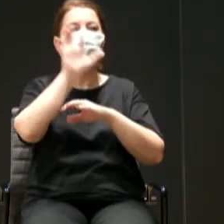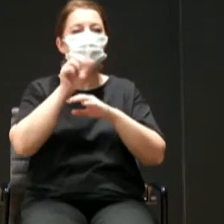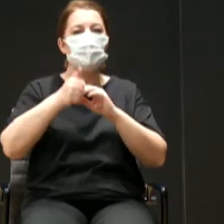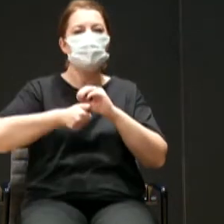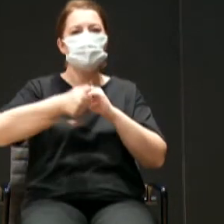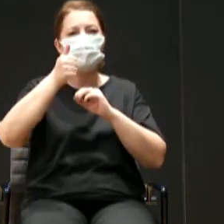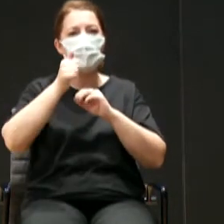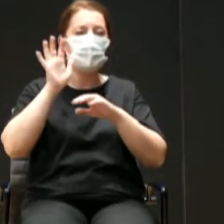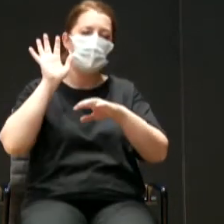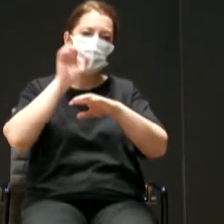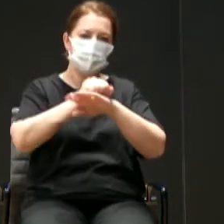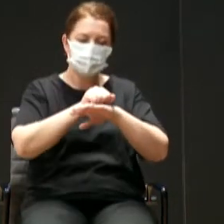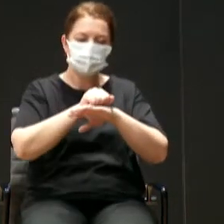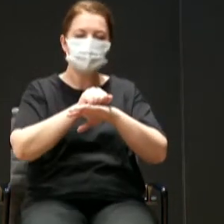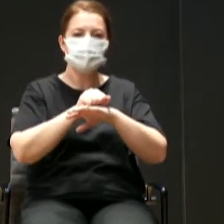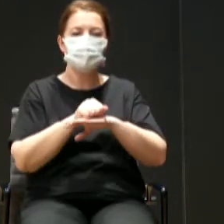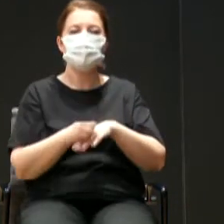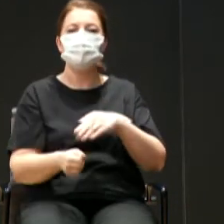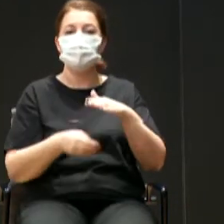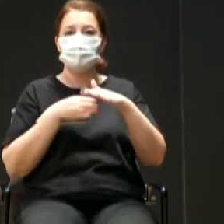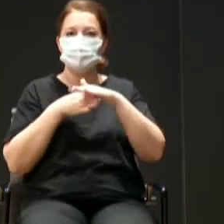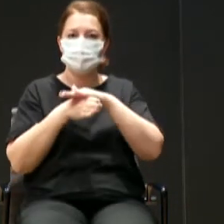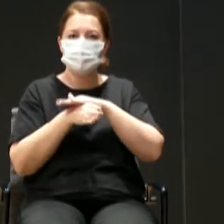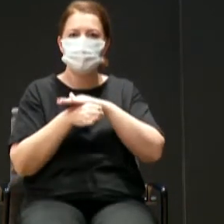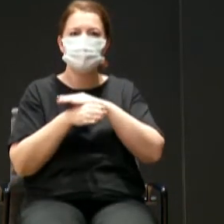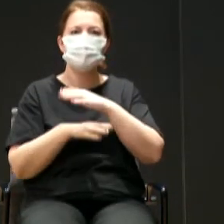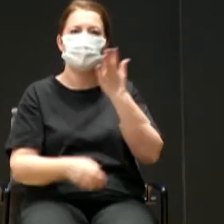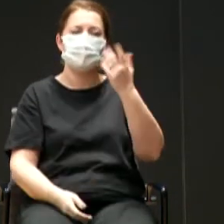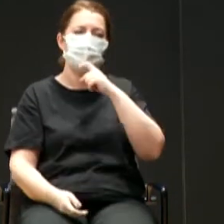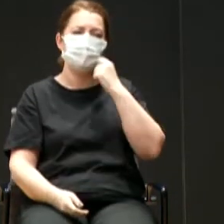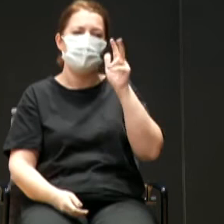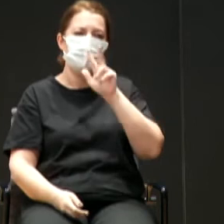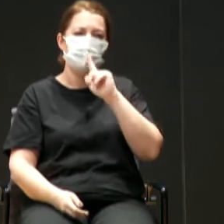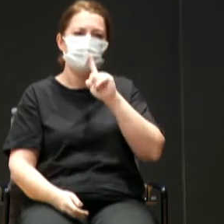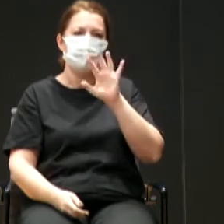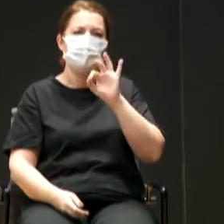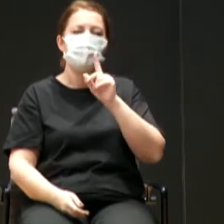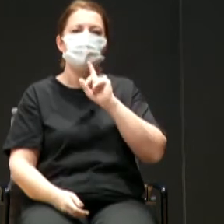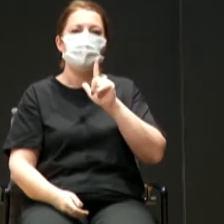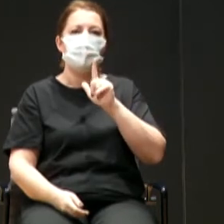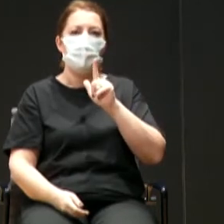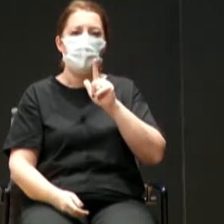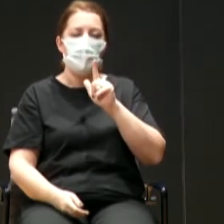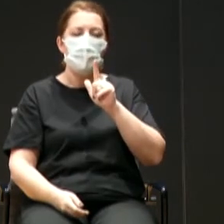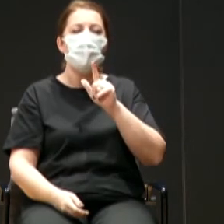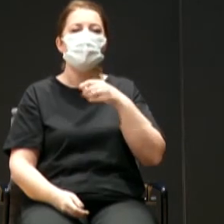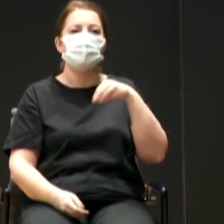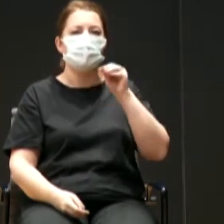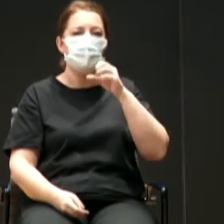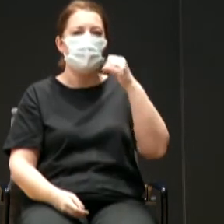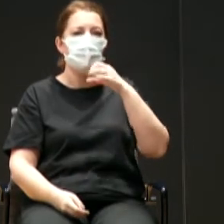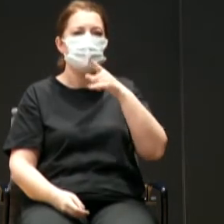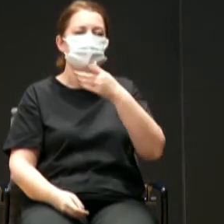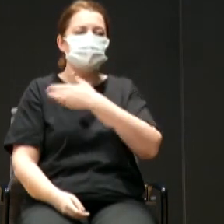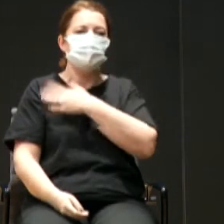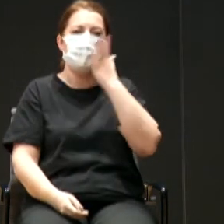gasp etti, el koydu. Girişler eskiden 30 TL'ydi. Şimdi 100 liraya çıktı. AK Parti'nin hizmet